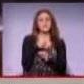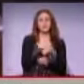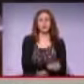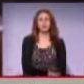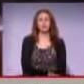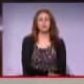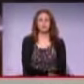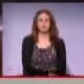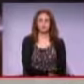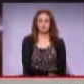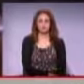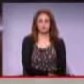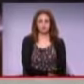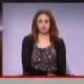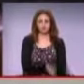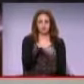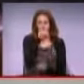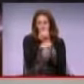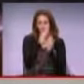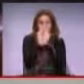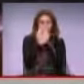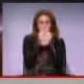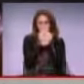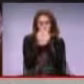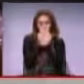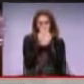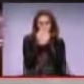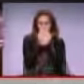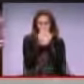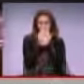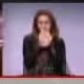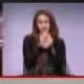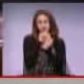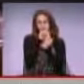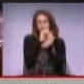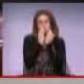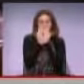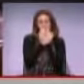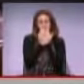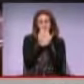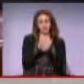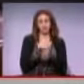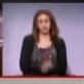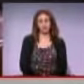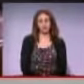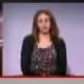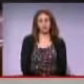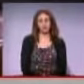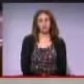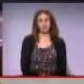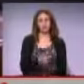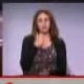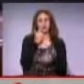يعني اقرا قران ولا اقول حاجه ثانيه؟ اللي انت عايزه. طيب اعوذ بالله من الشيطان الرجيم.